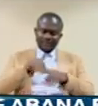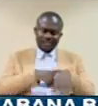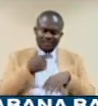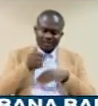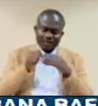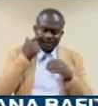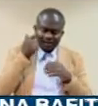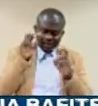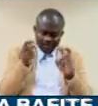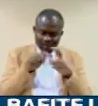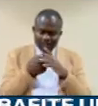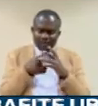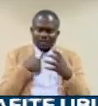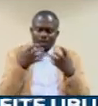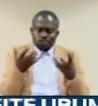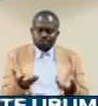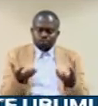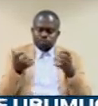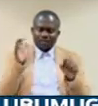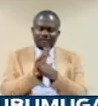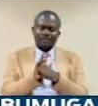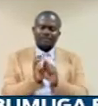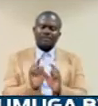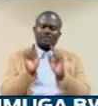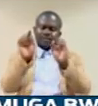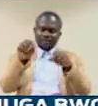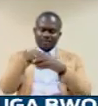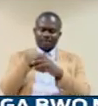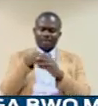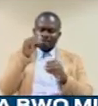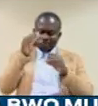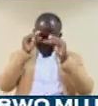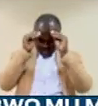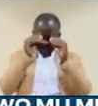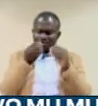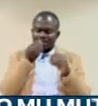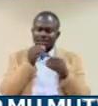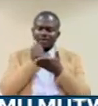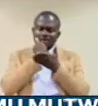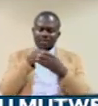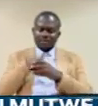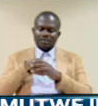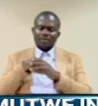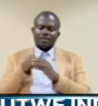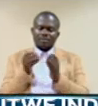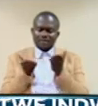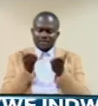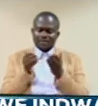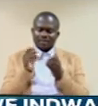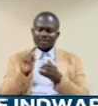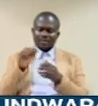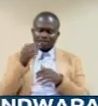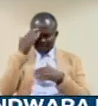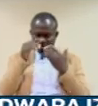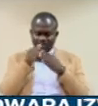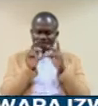ko utangiye kugira ibiro byinshi, gana abize iby'imirire bagufashe mu kuringaniza ibiro, kuko nanone